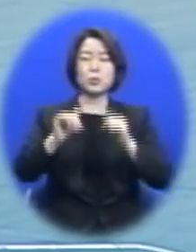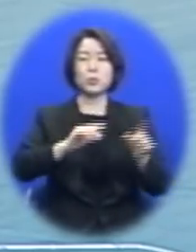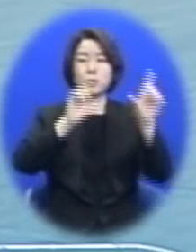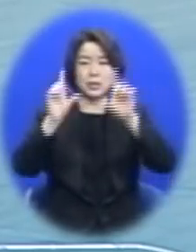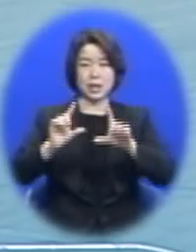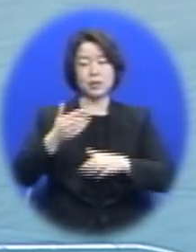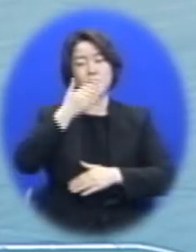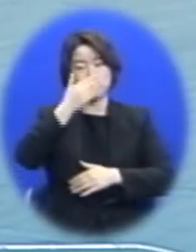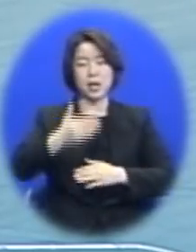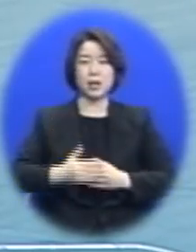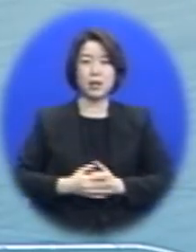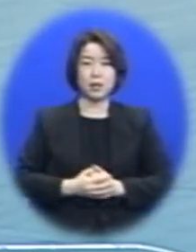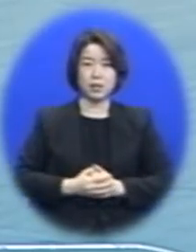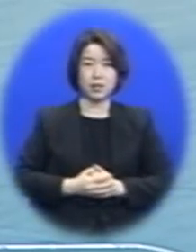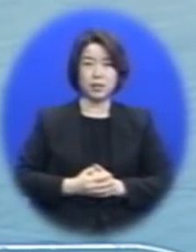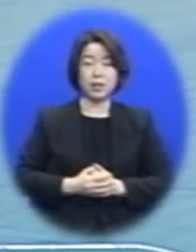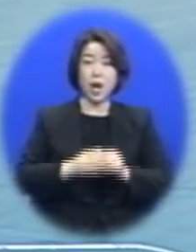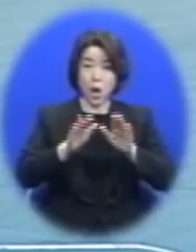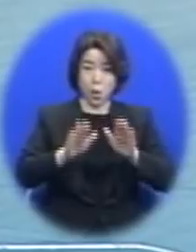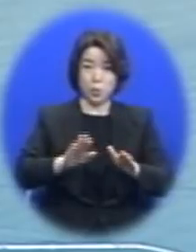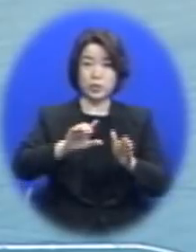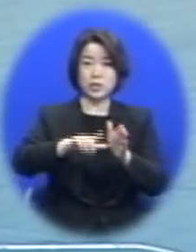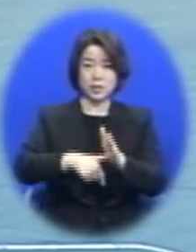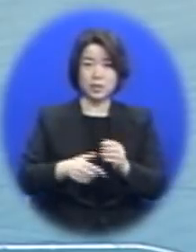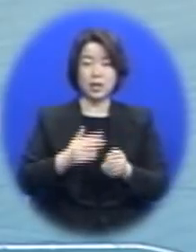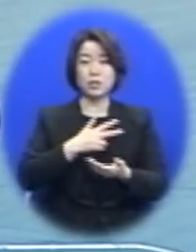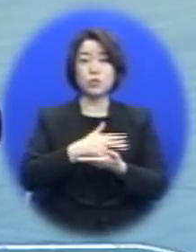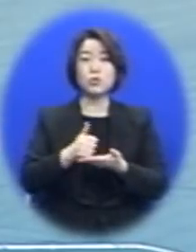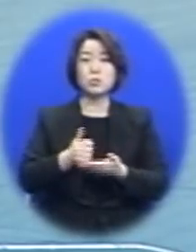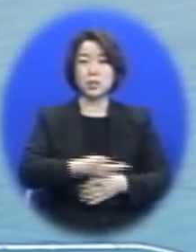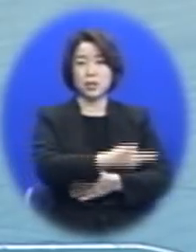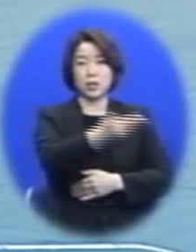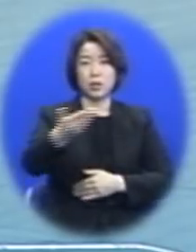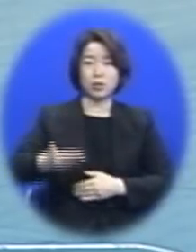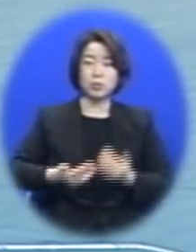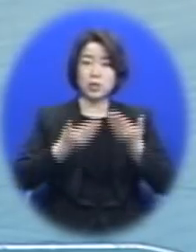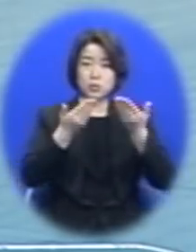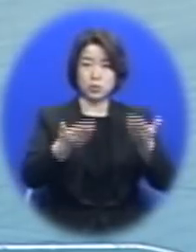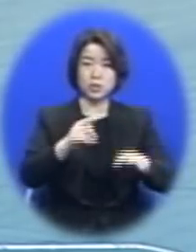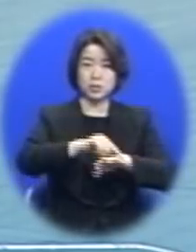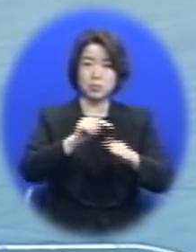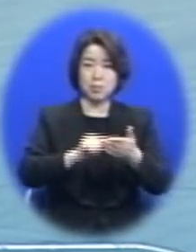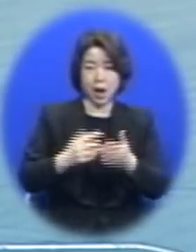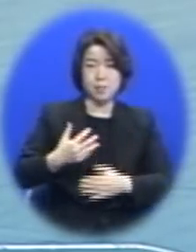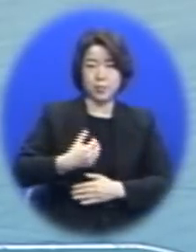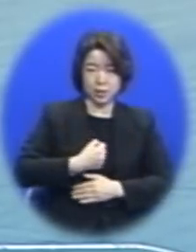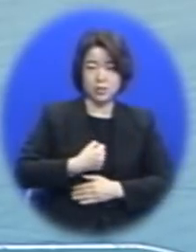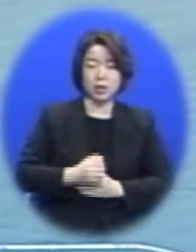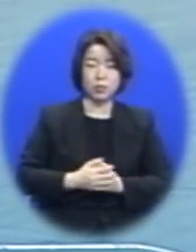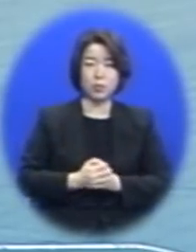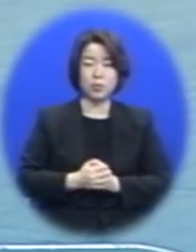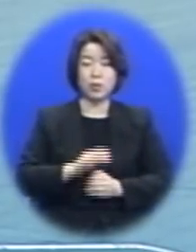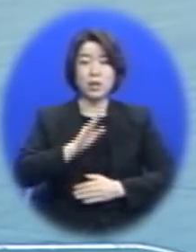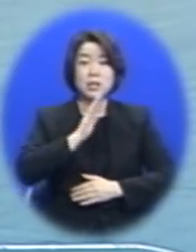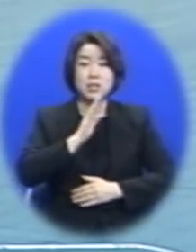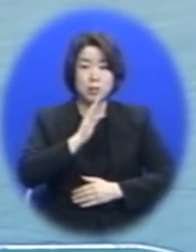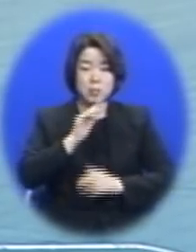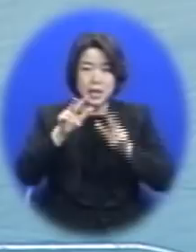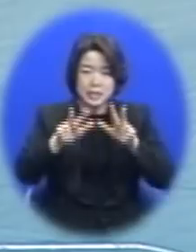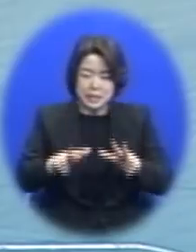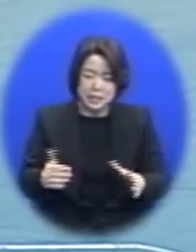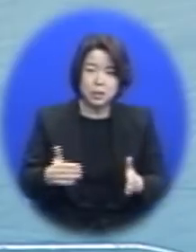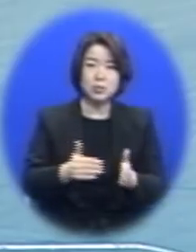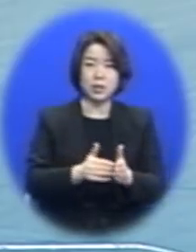있는 겁니다 오늘 이 시간 주께서 여러분에게 주시는 마음을 붙잡고 정말 지금까지